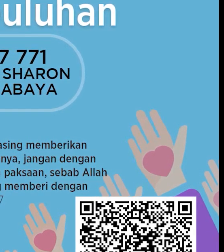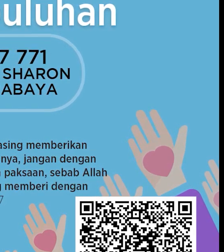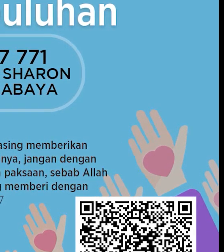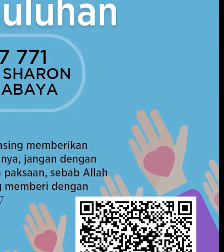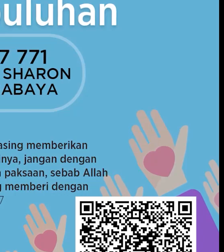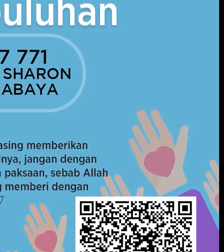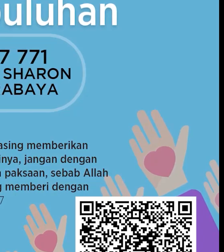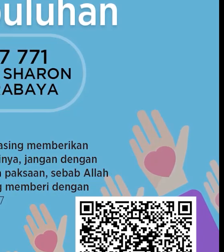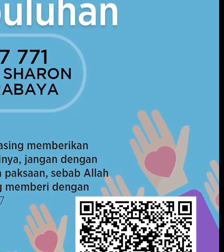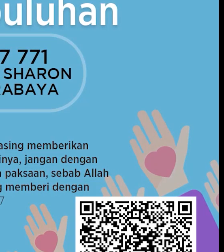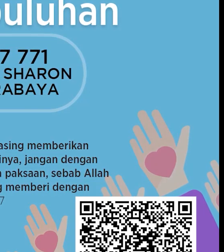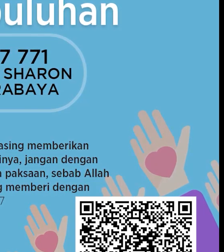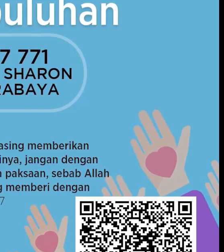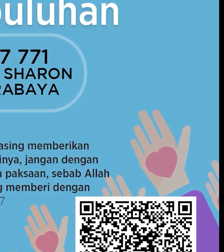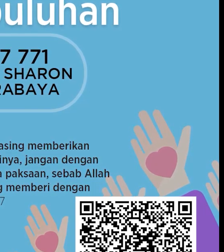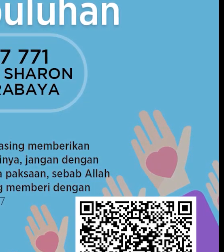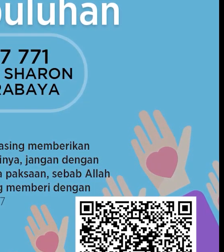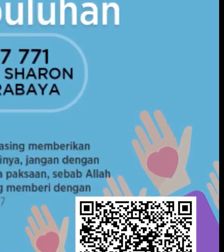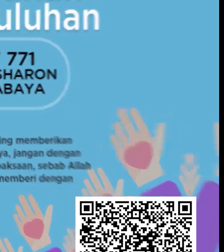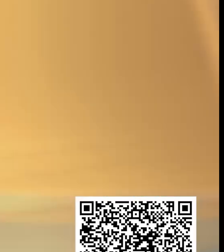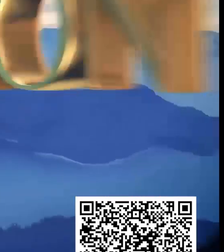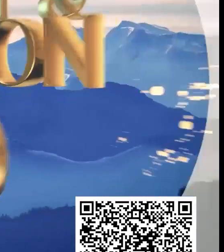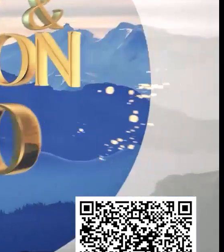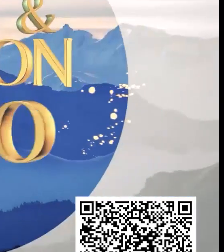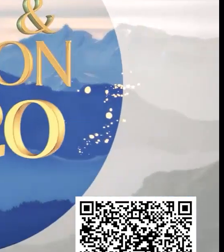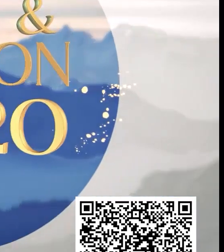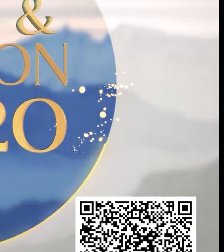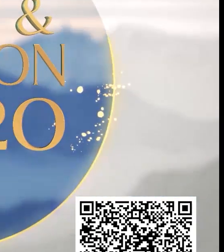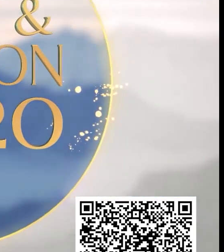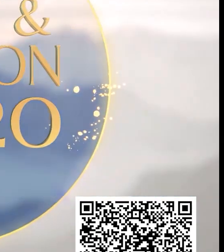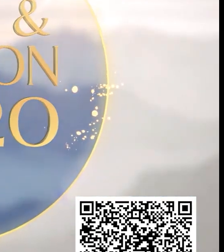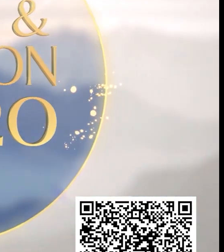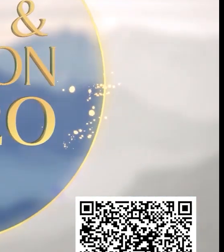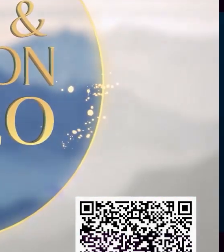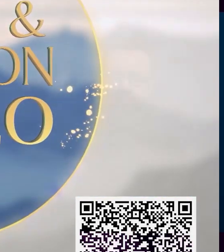rekening BCA atas nama GRJ Mawar Sharon.